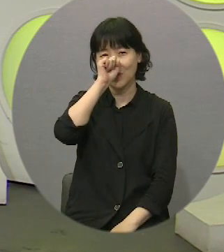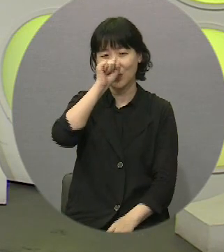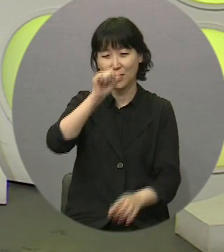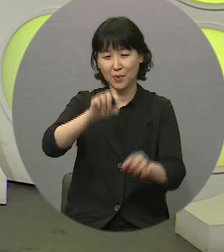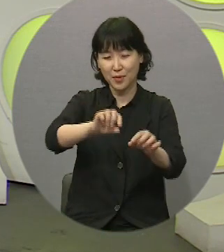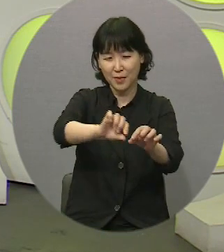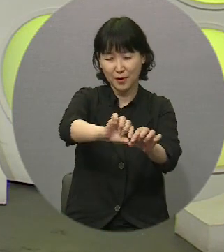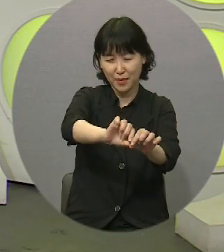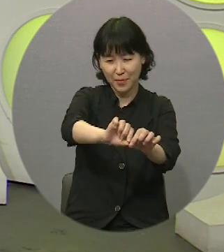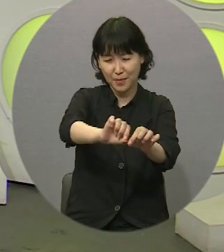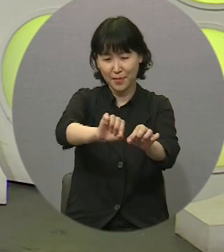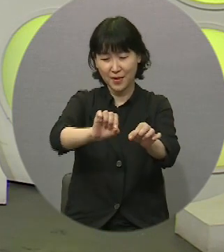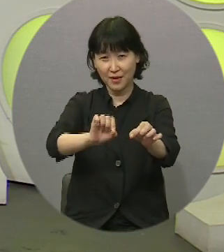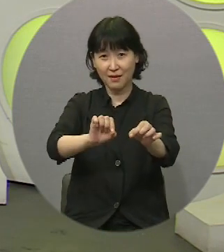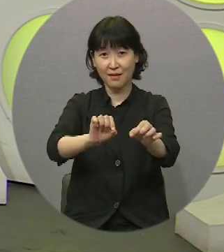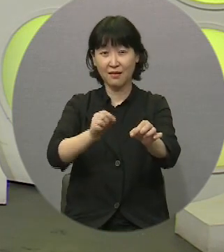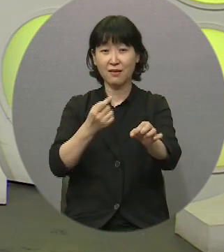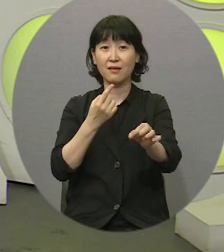꺾었던